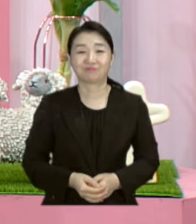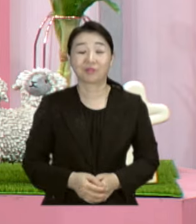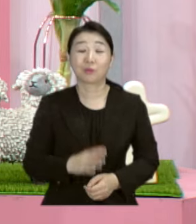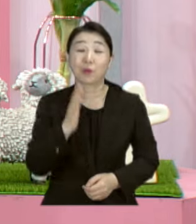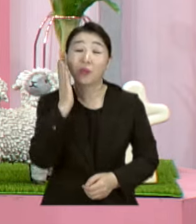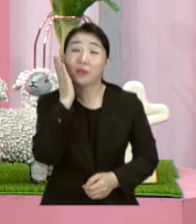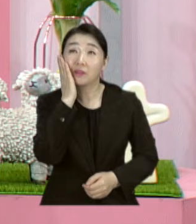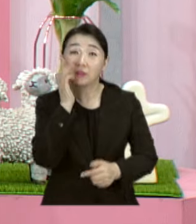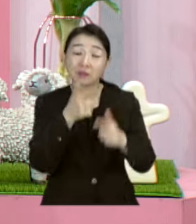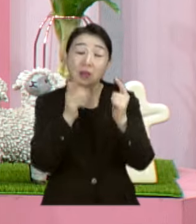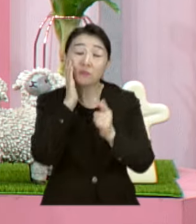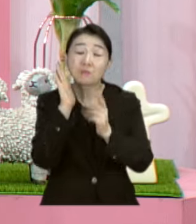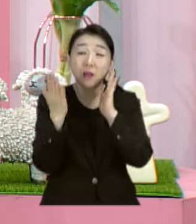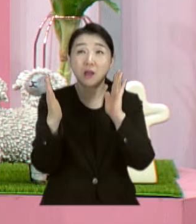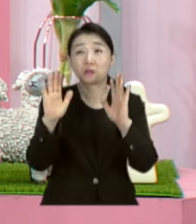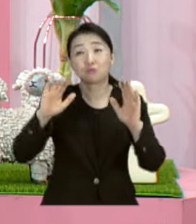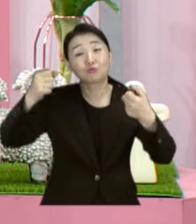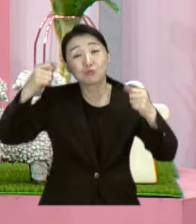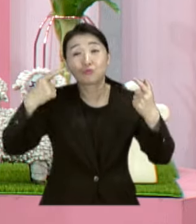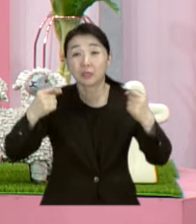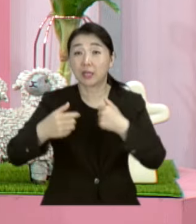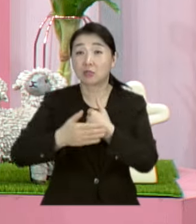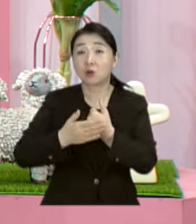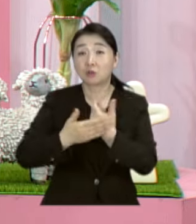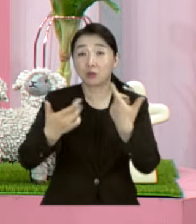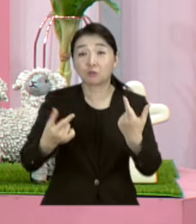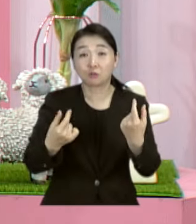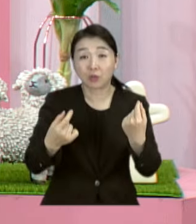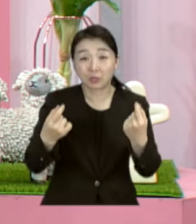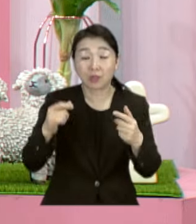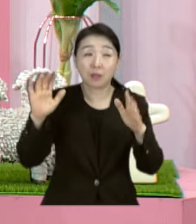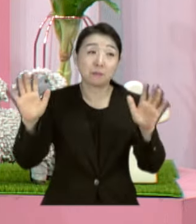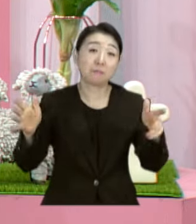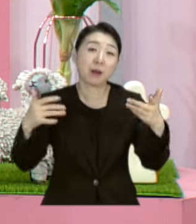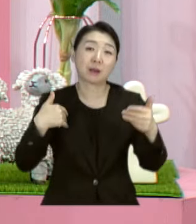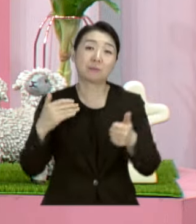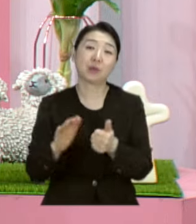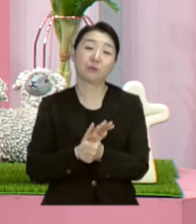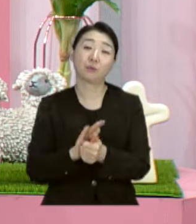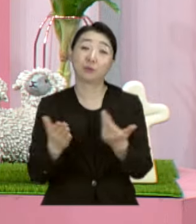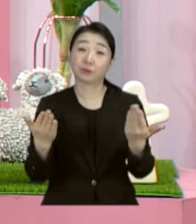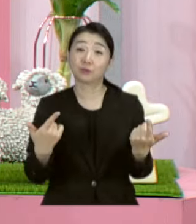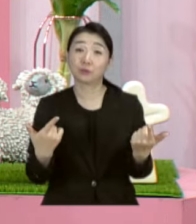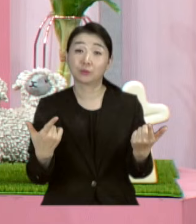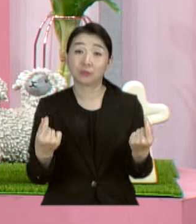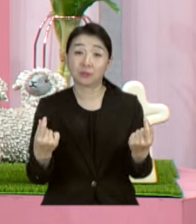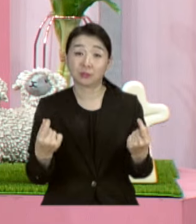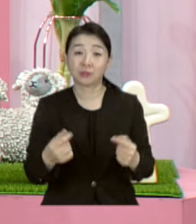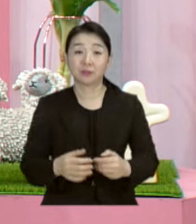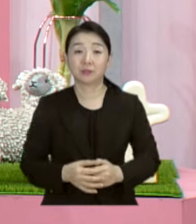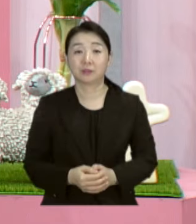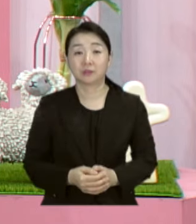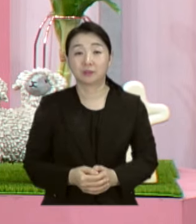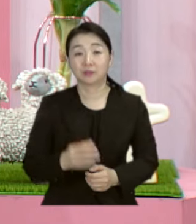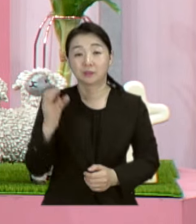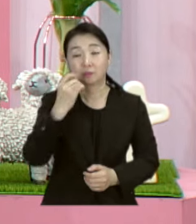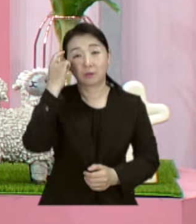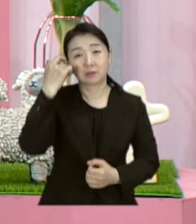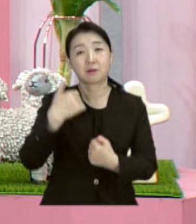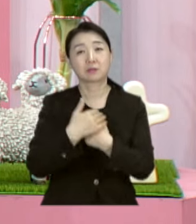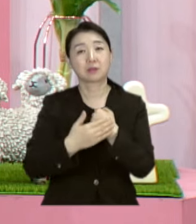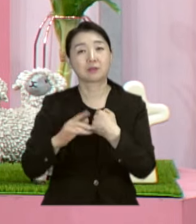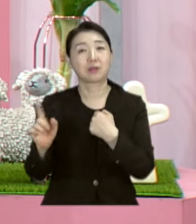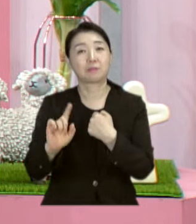이파리들은 춤을 추는 것 같이 저를 격려해 주고 예. 산들바람은 저에게 위로를 주고 예. 그리고 성령의